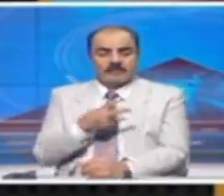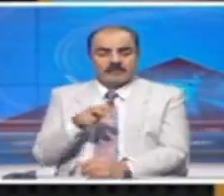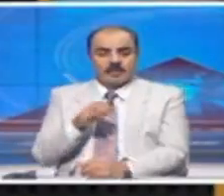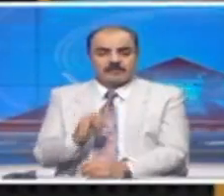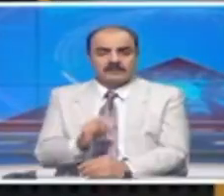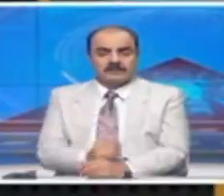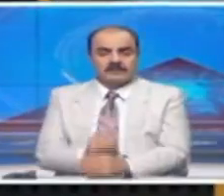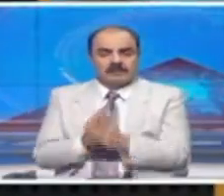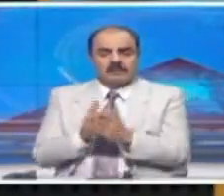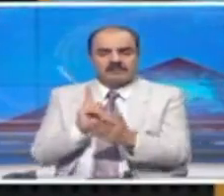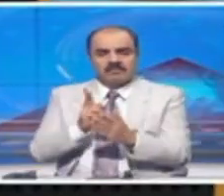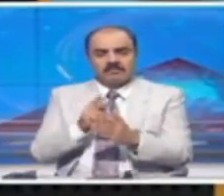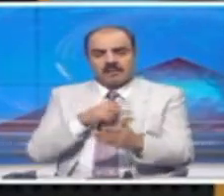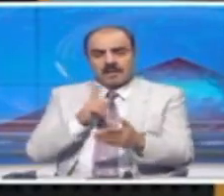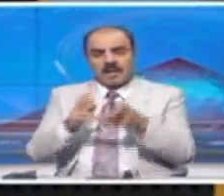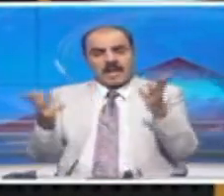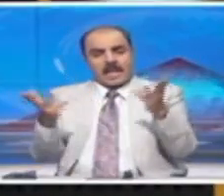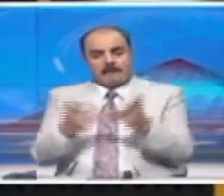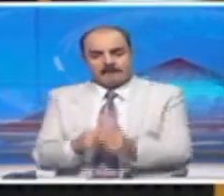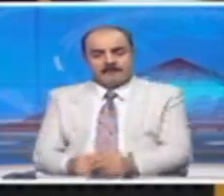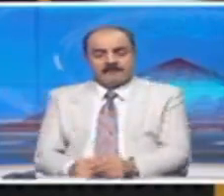455,250 حكما قضائيا بإجمالي